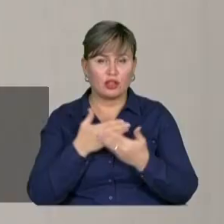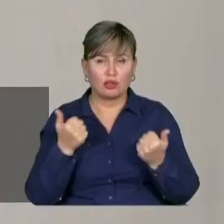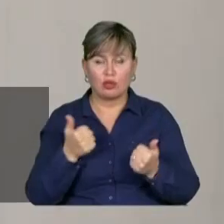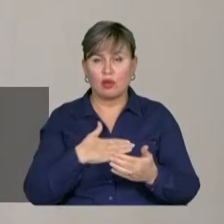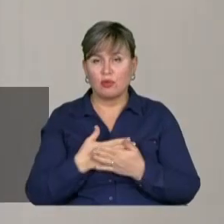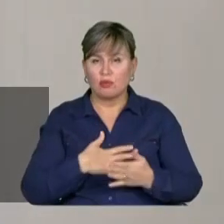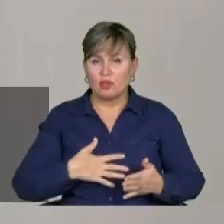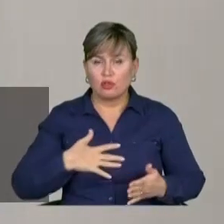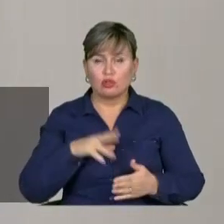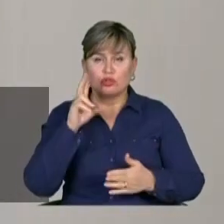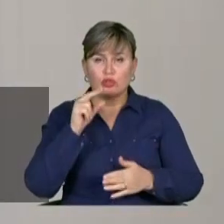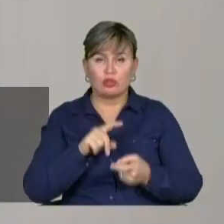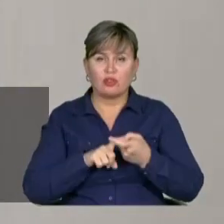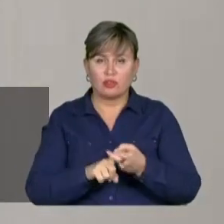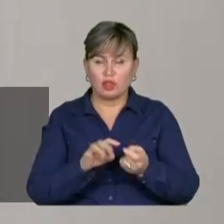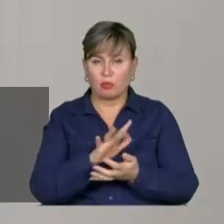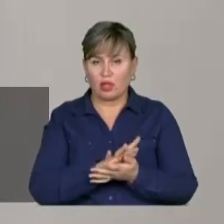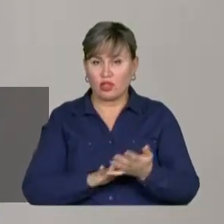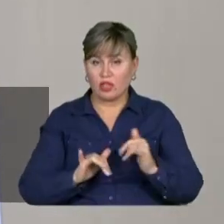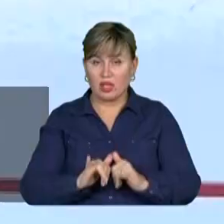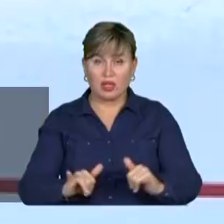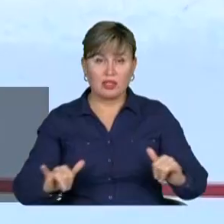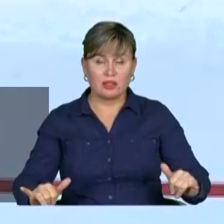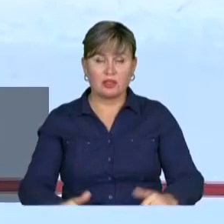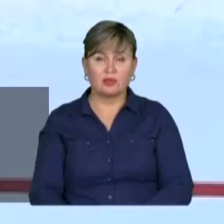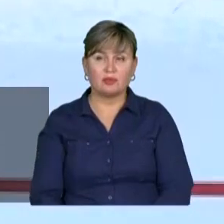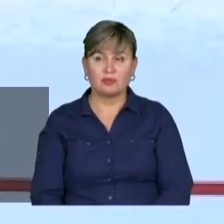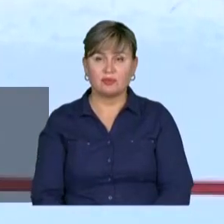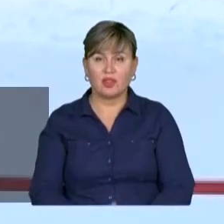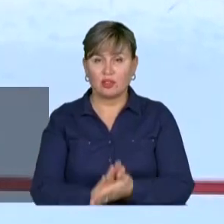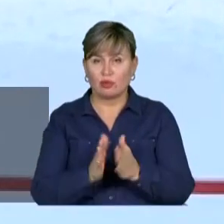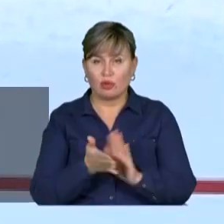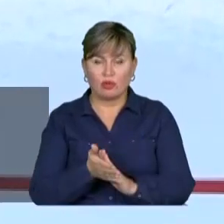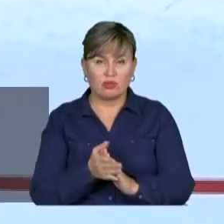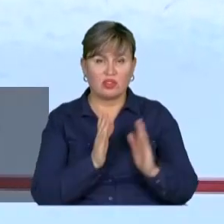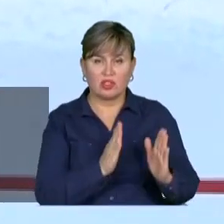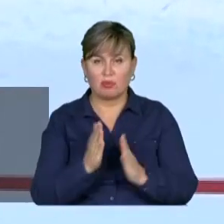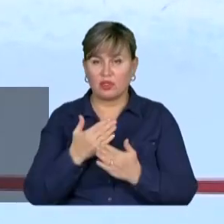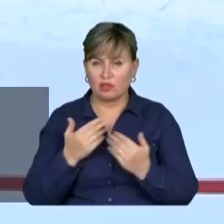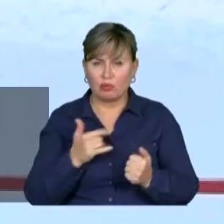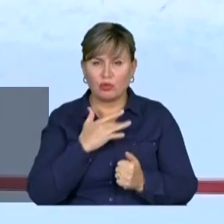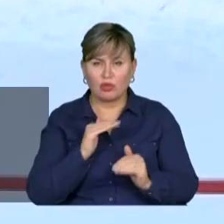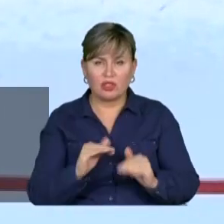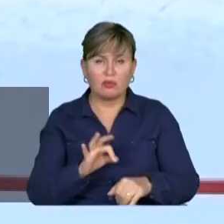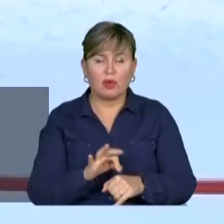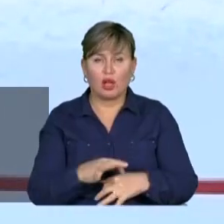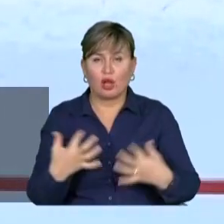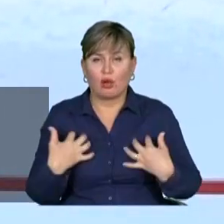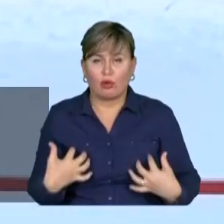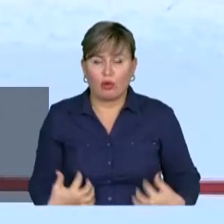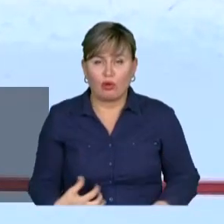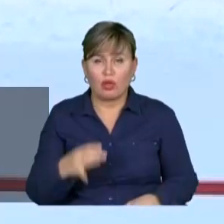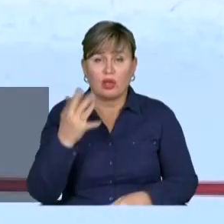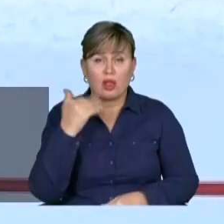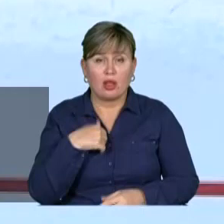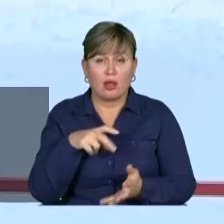обеспокоена, что число инфицированных продолжает расти. Ситуация нестабильна. Многие дети болеют корью. Я когда